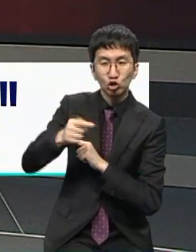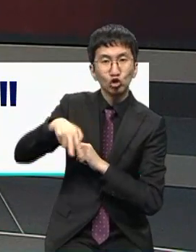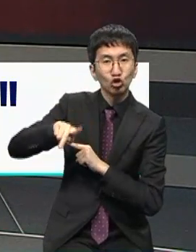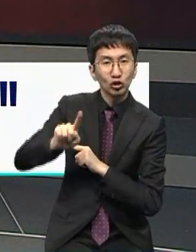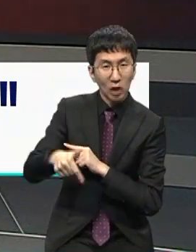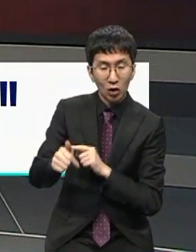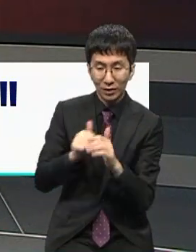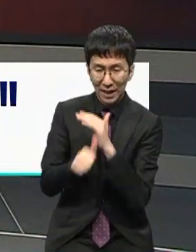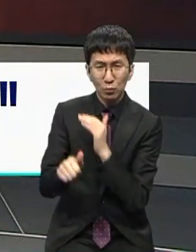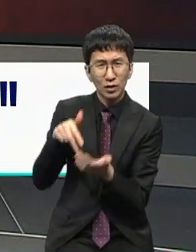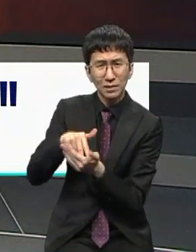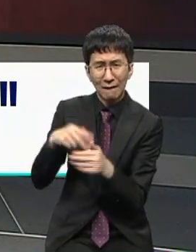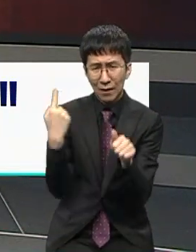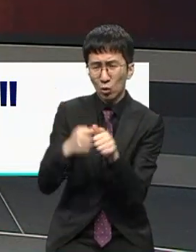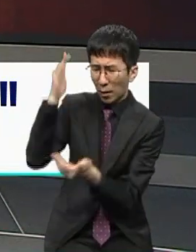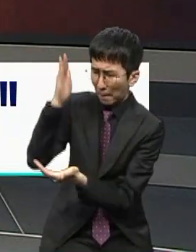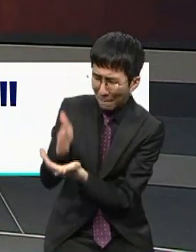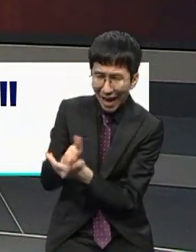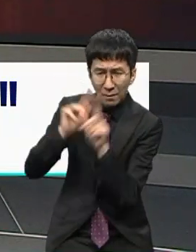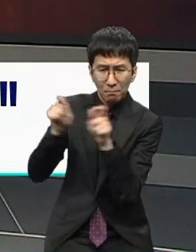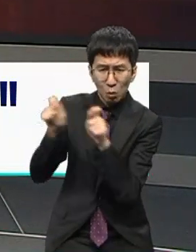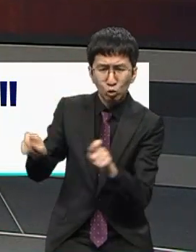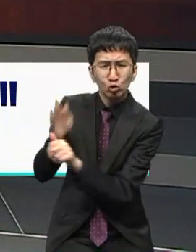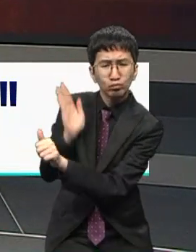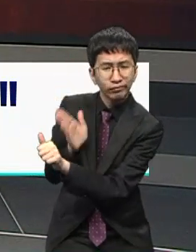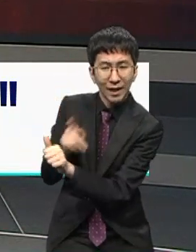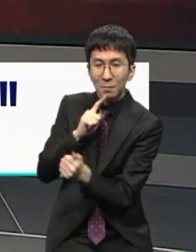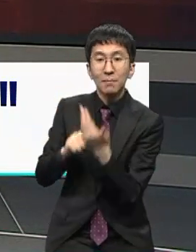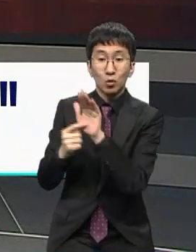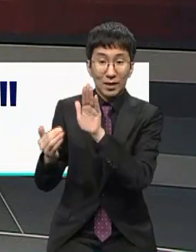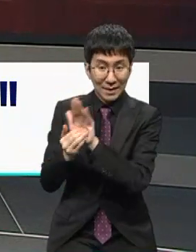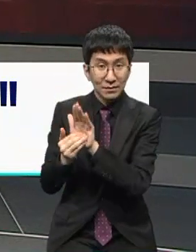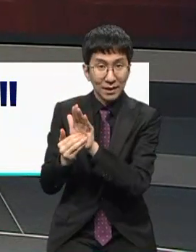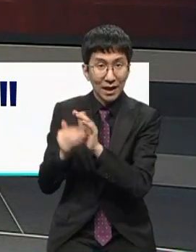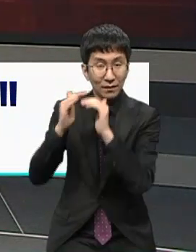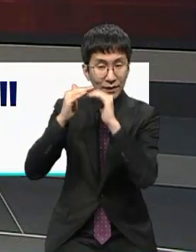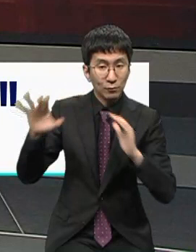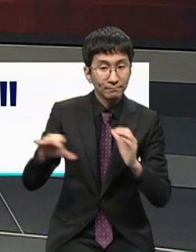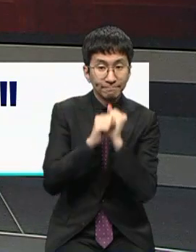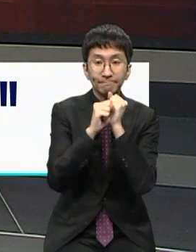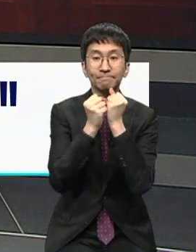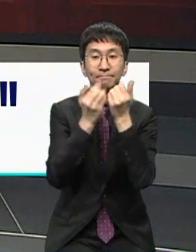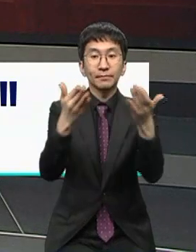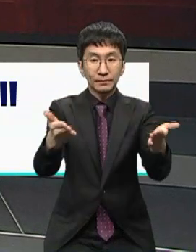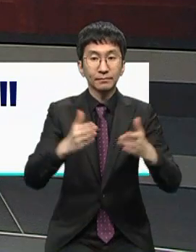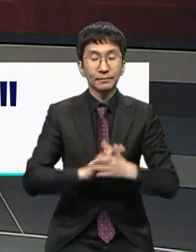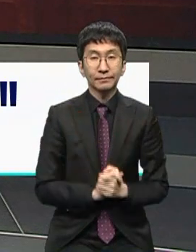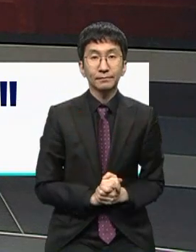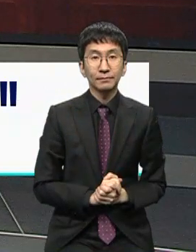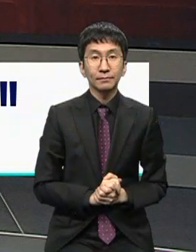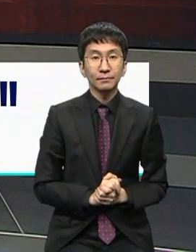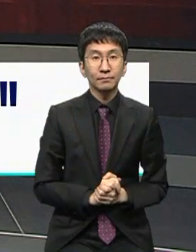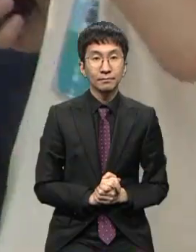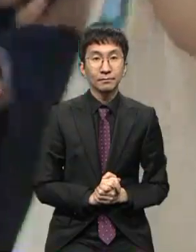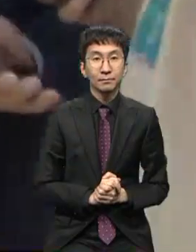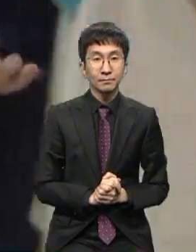대표는 비판의 메시지를 잠시 자제해달라고 말했습니다. 계속해서 이현영 기자입니다.